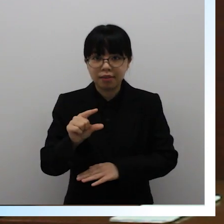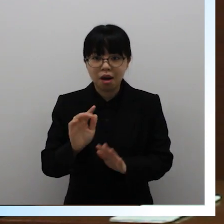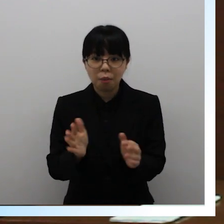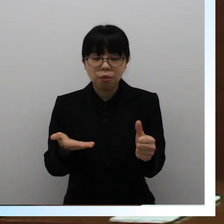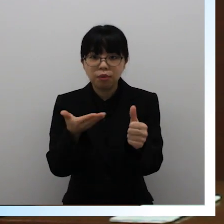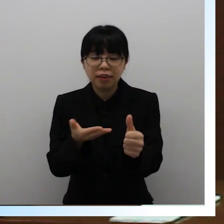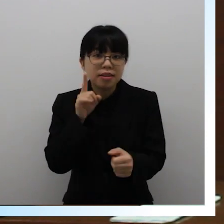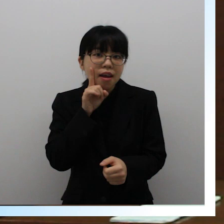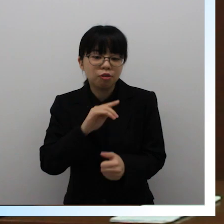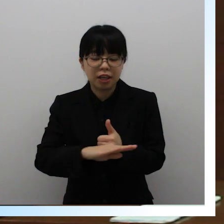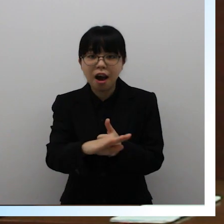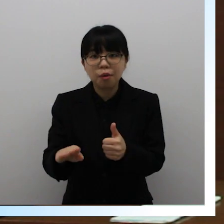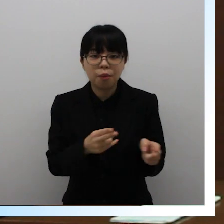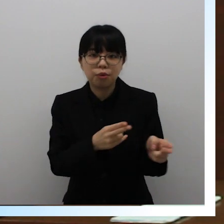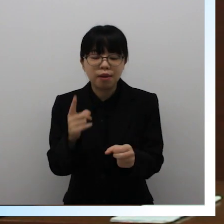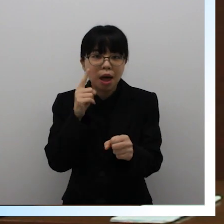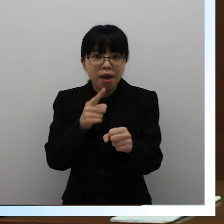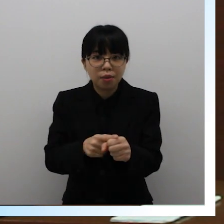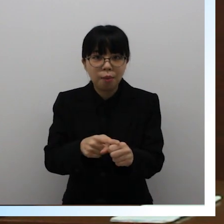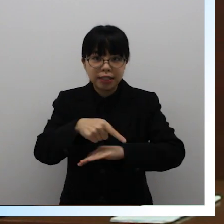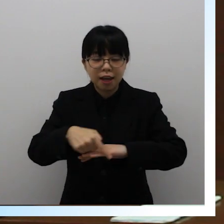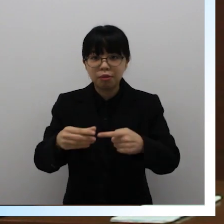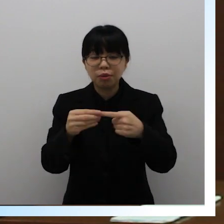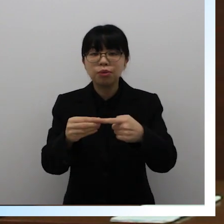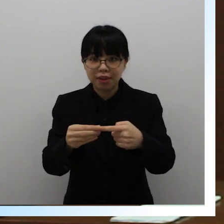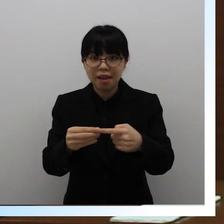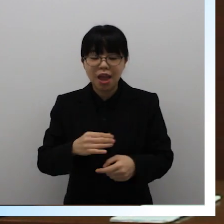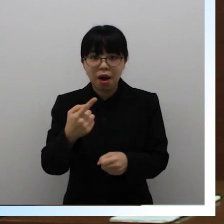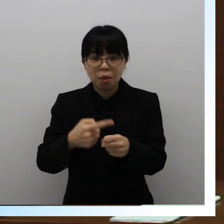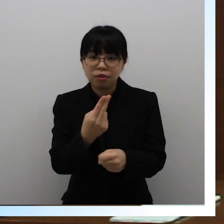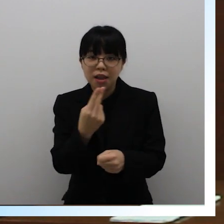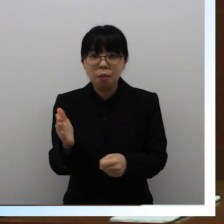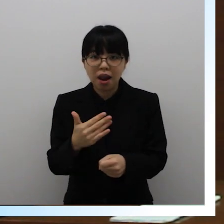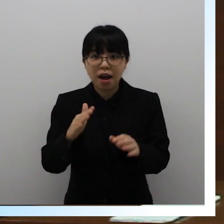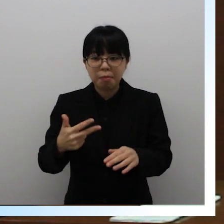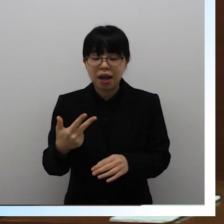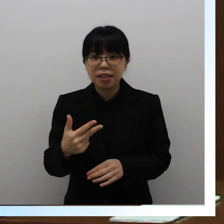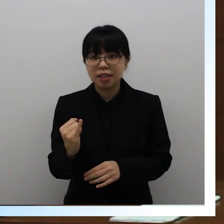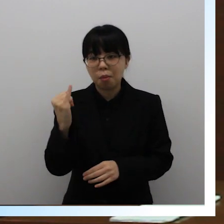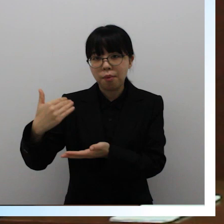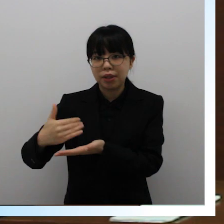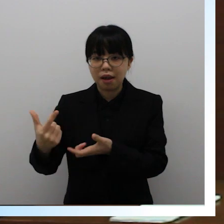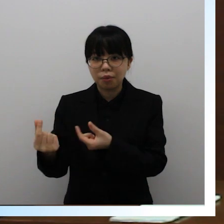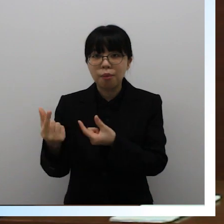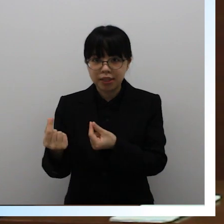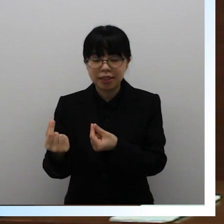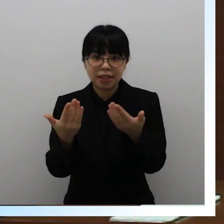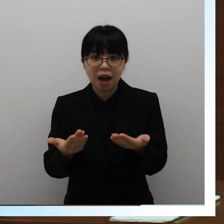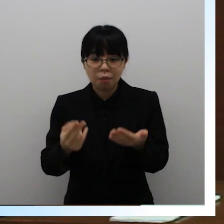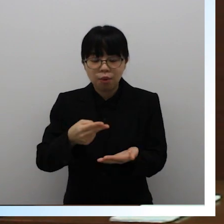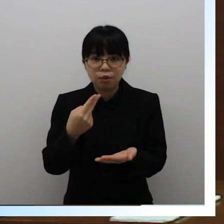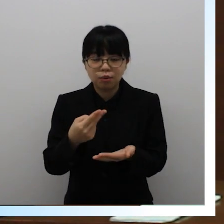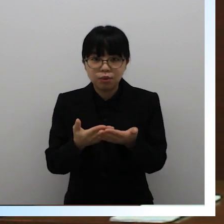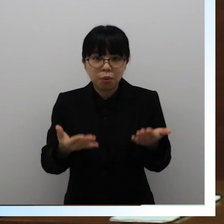えるための施策の一つとして、令和6年度からただいま市長からご説明いただいたように、学校給食費の無償化を、